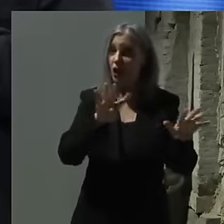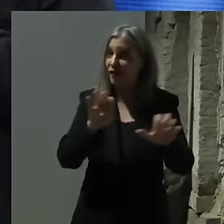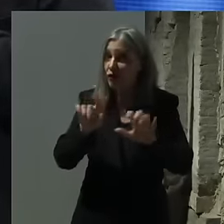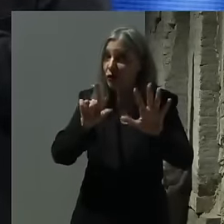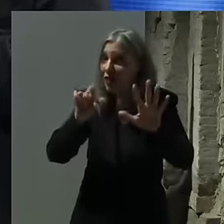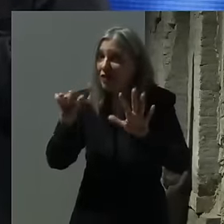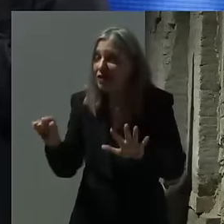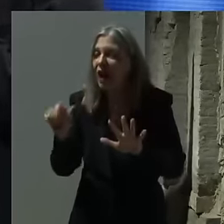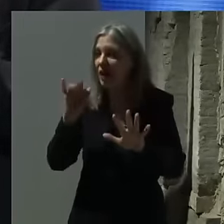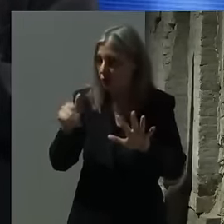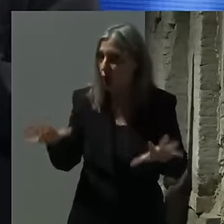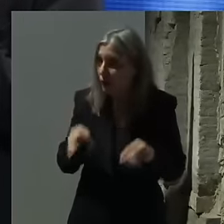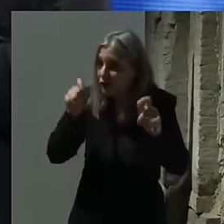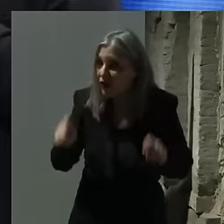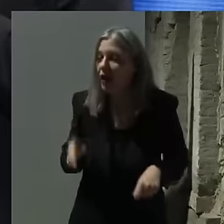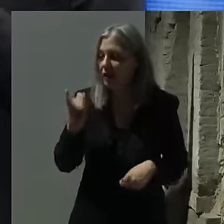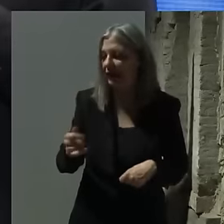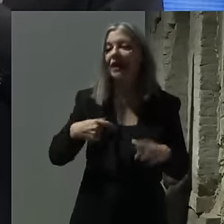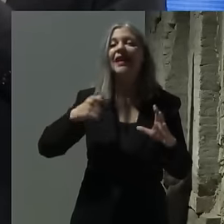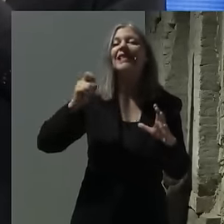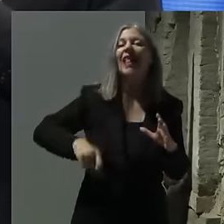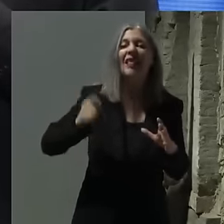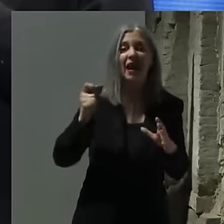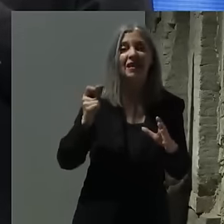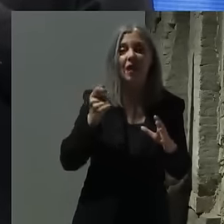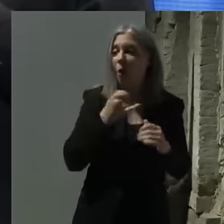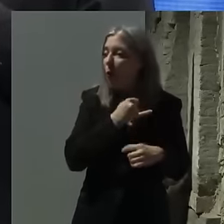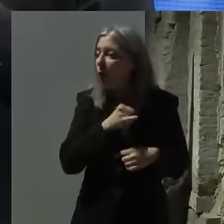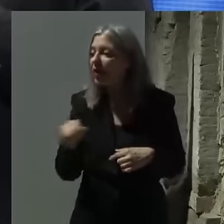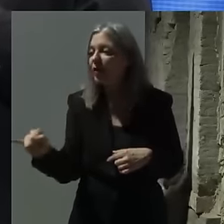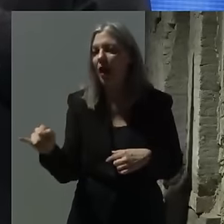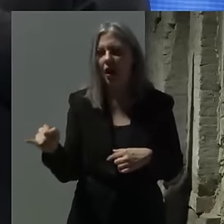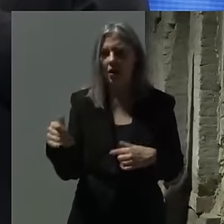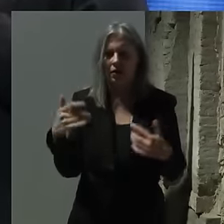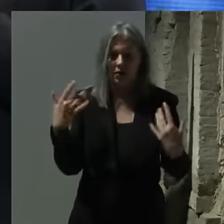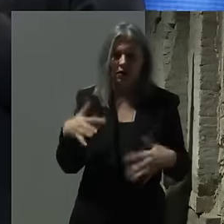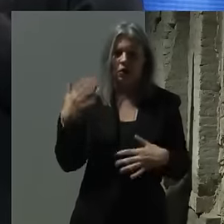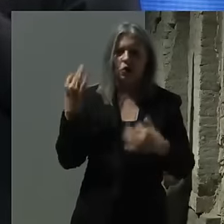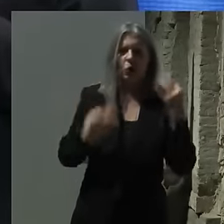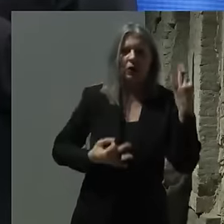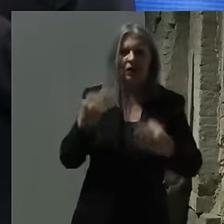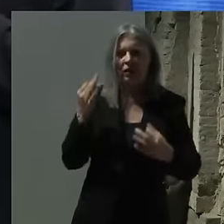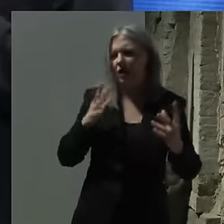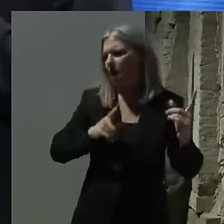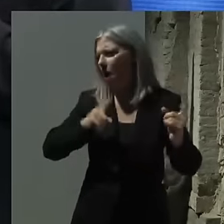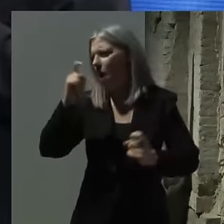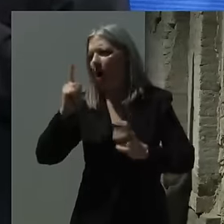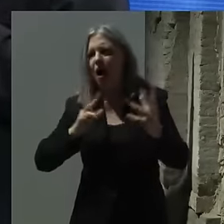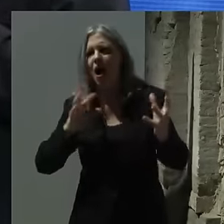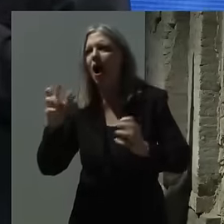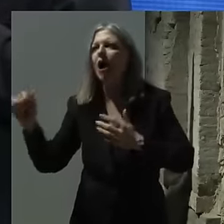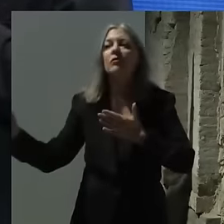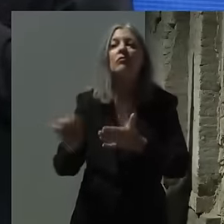questa vicenda, la sentenza definitiva. Voi direte dopo questo travaglio giudiziario una sentenza definitiva di assoluzione perché se